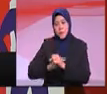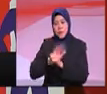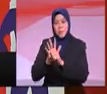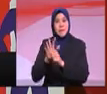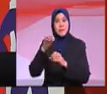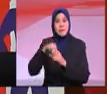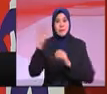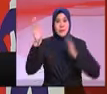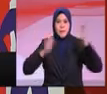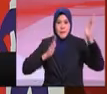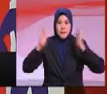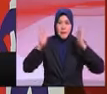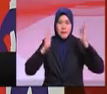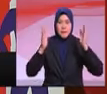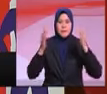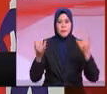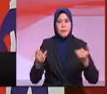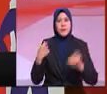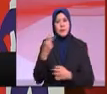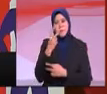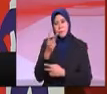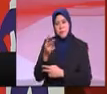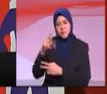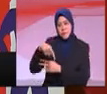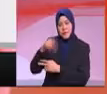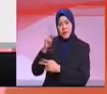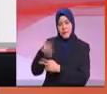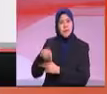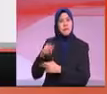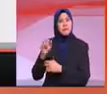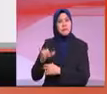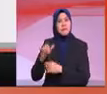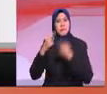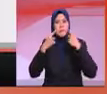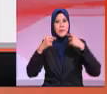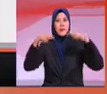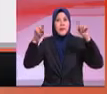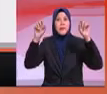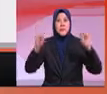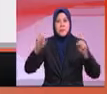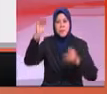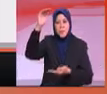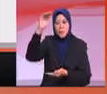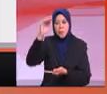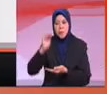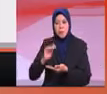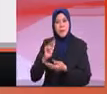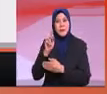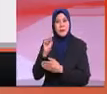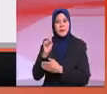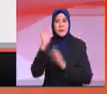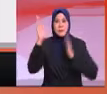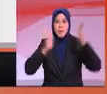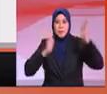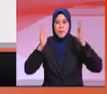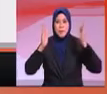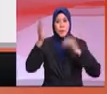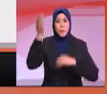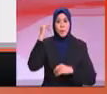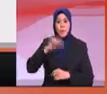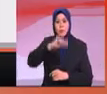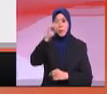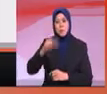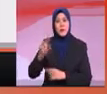in Malaysia. Jadi kita dapati PKP berjaya menurunkan kes di Malaysia ketika gelombang